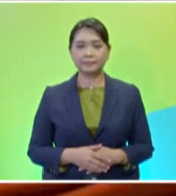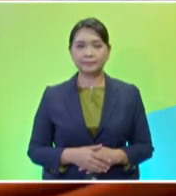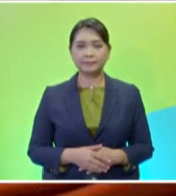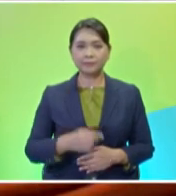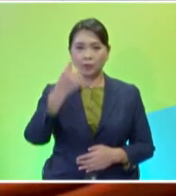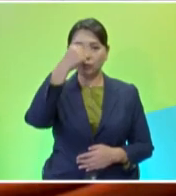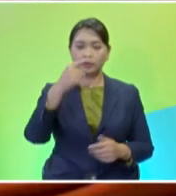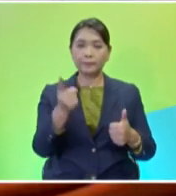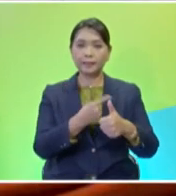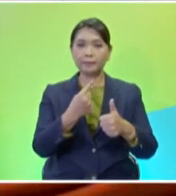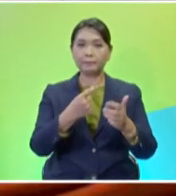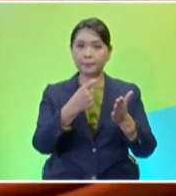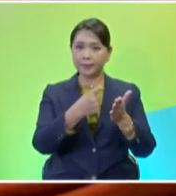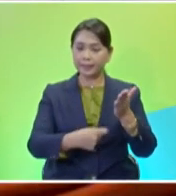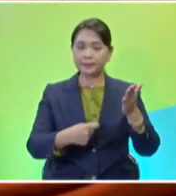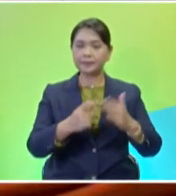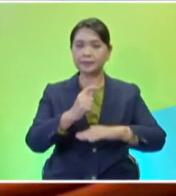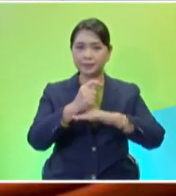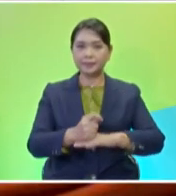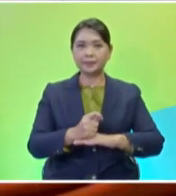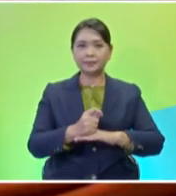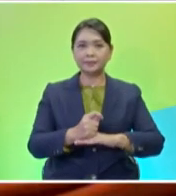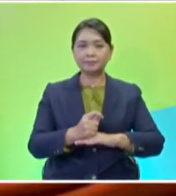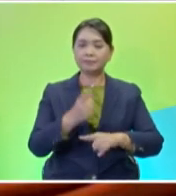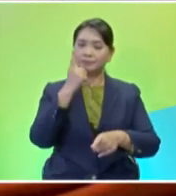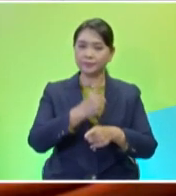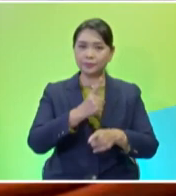tradisi kita berikan 5 Wah untuk